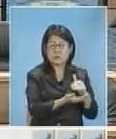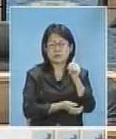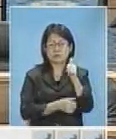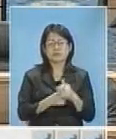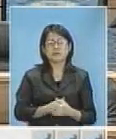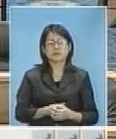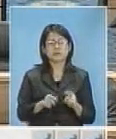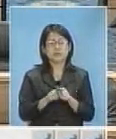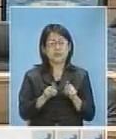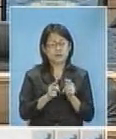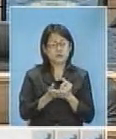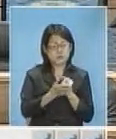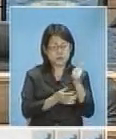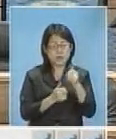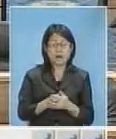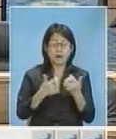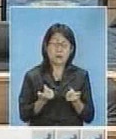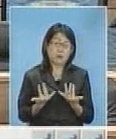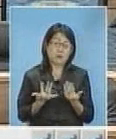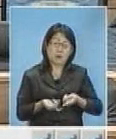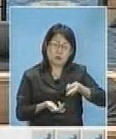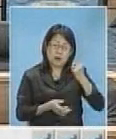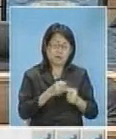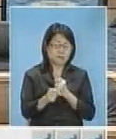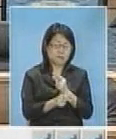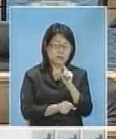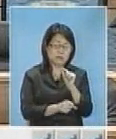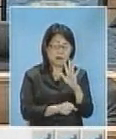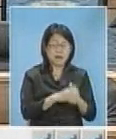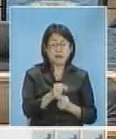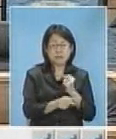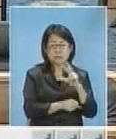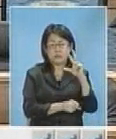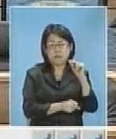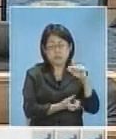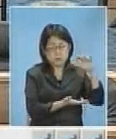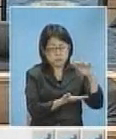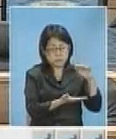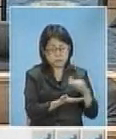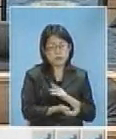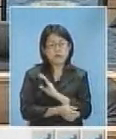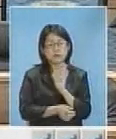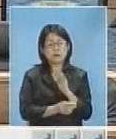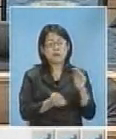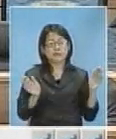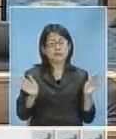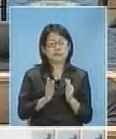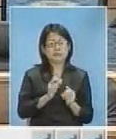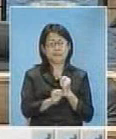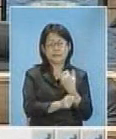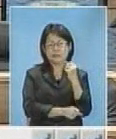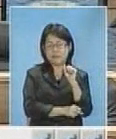ดเก็บจากธนาคารพาณิชย์แทนที่จะต้องใช้เวลา25หรือ30ปีในการแก้ปัญหาหนี้กองทุนฟื้นฟูอาจจะลดลงมาเหลือเพียงแค่15